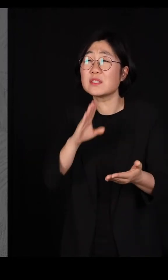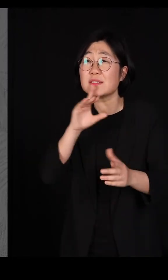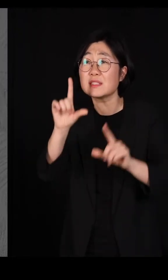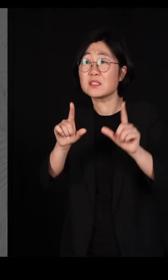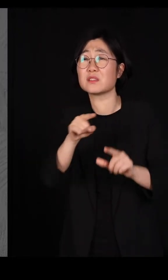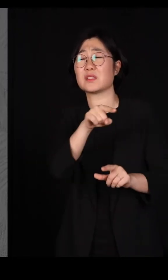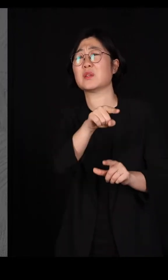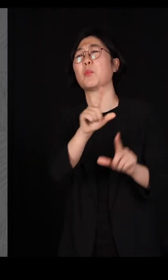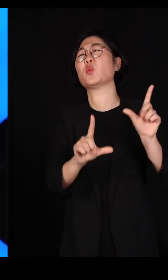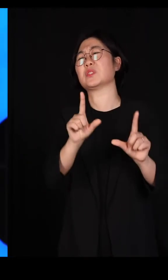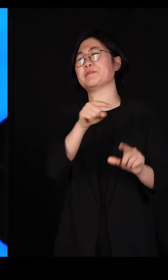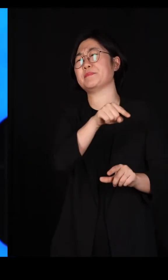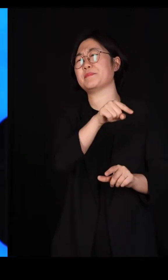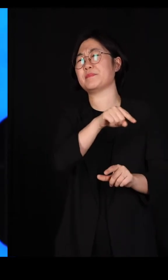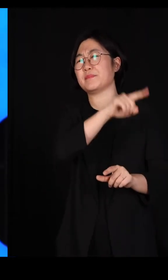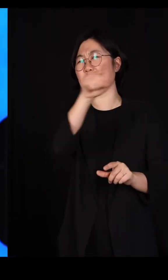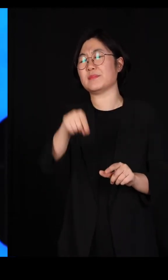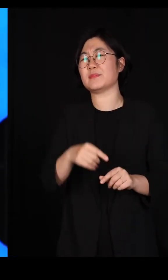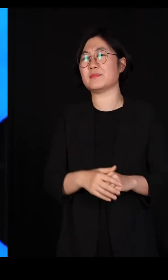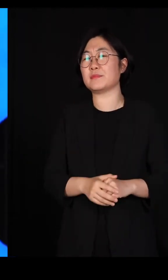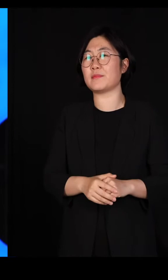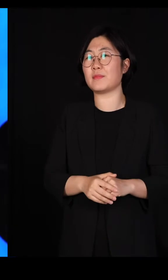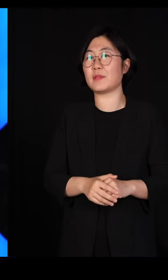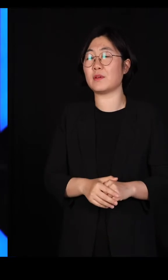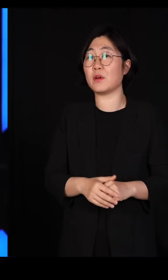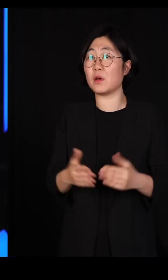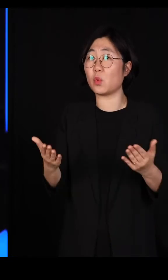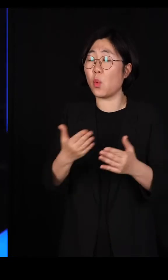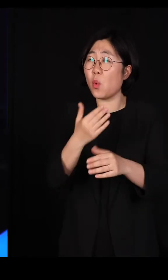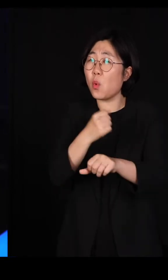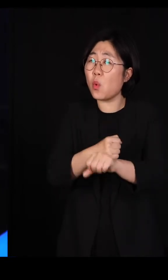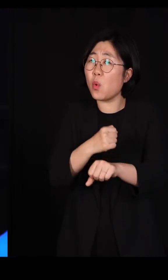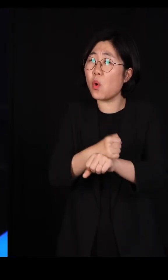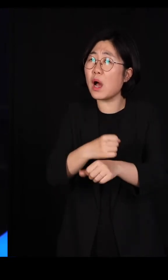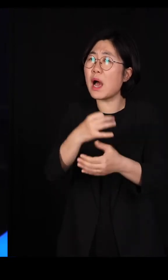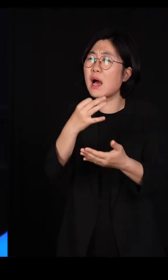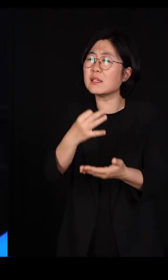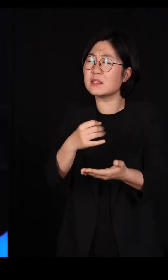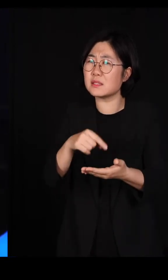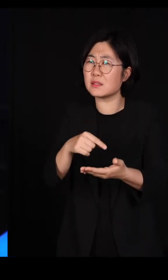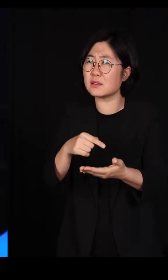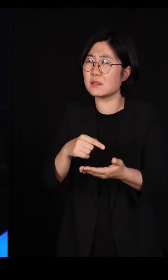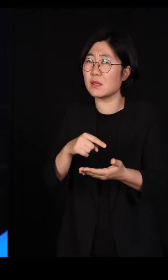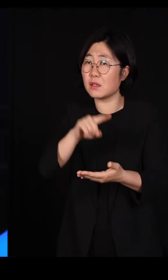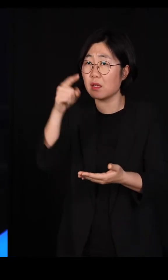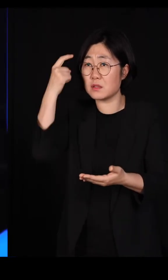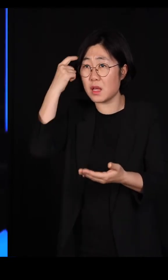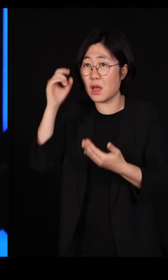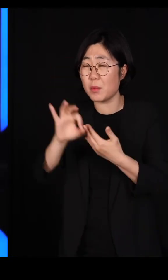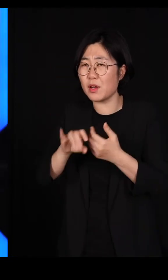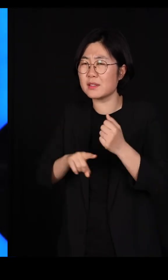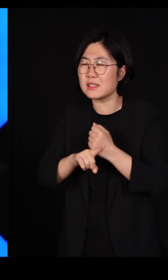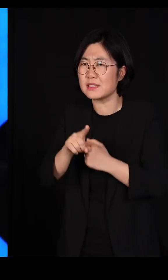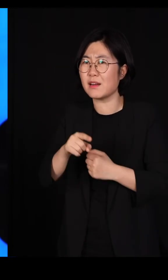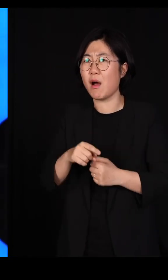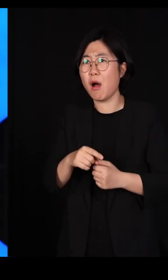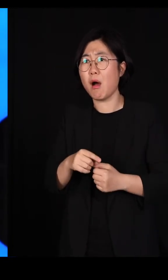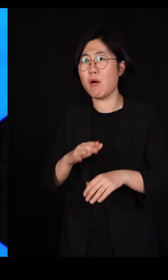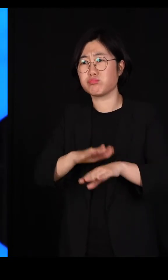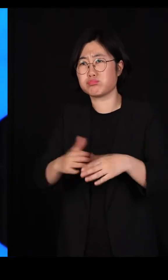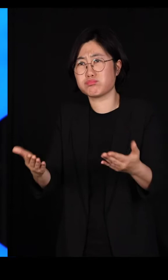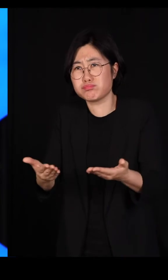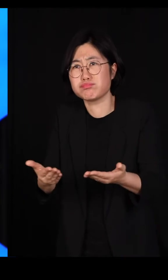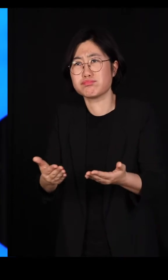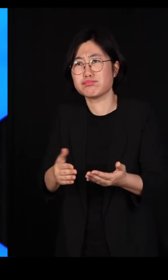모습이에요. 낭만적이지 않아요. 노동의 가치를 우리가 노동을 생각한다는 건 바로 매우 물리적이고 실제 어떤